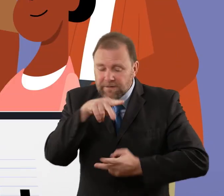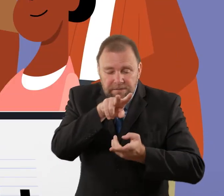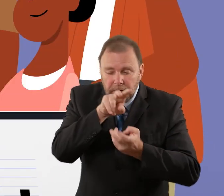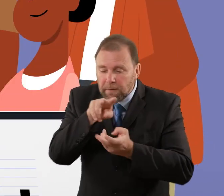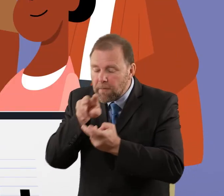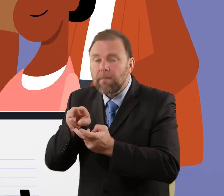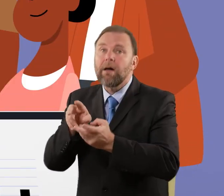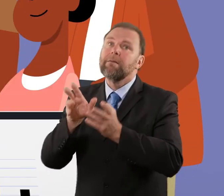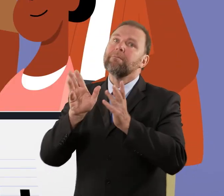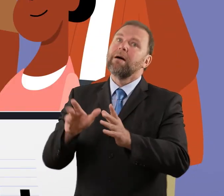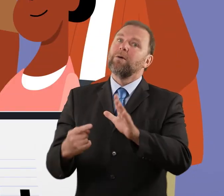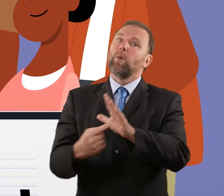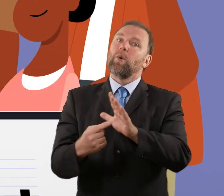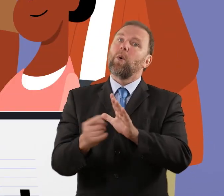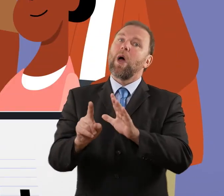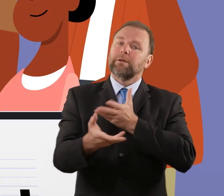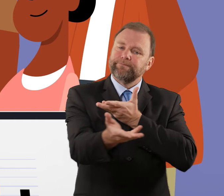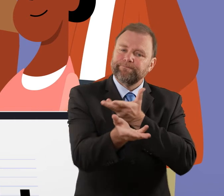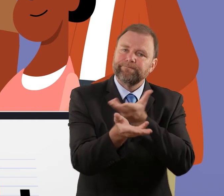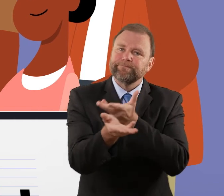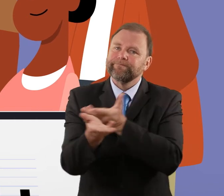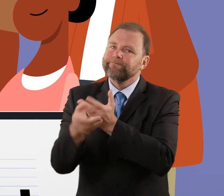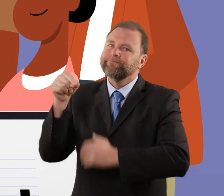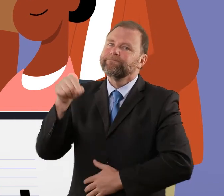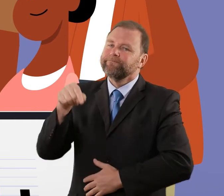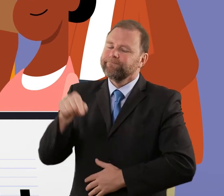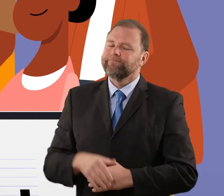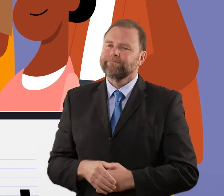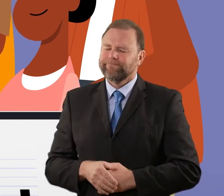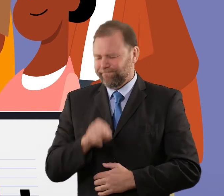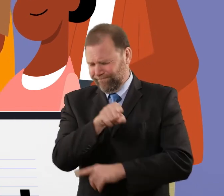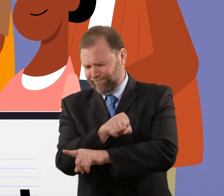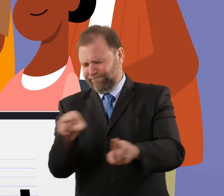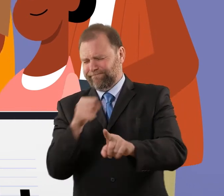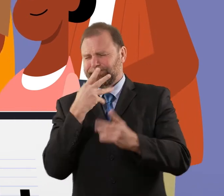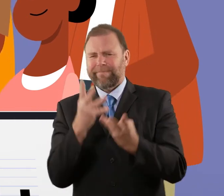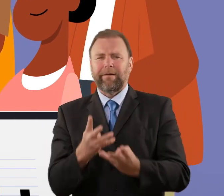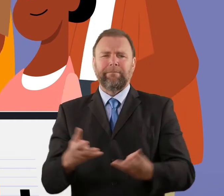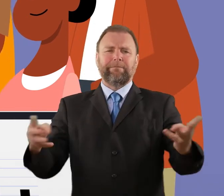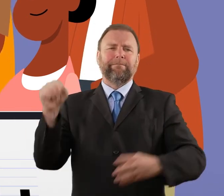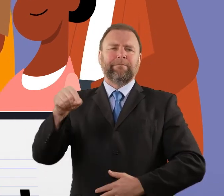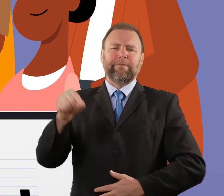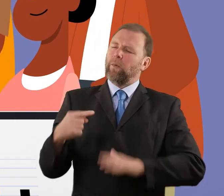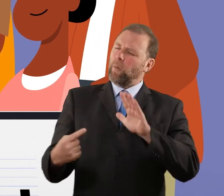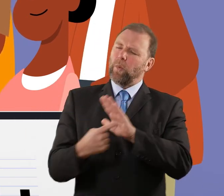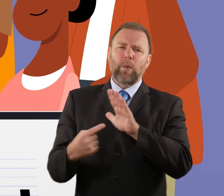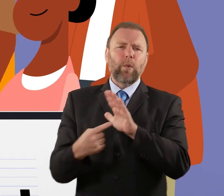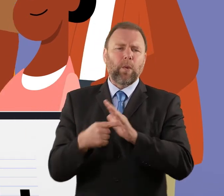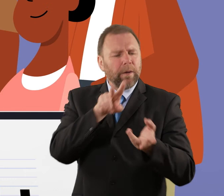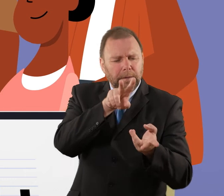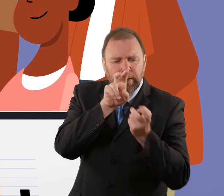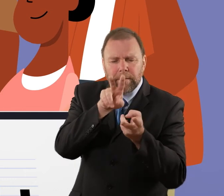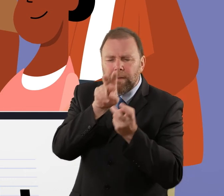effeithiau penderfyniad yw drwy siarad â phobl. Mae llais y bobl yn holl bwysig a dylai'r cyrff o dan y ddyletswydd drafod ar